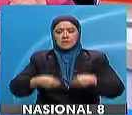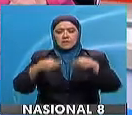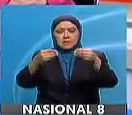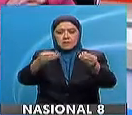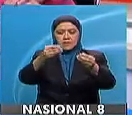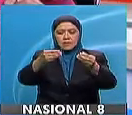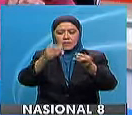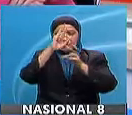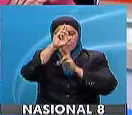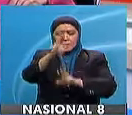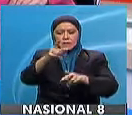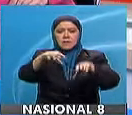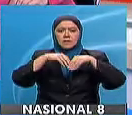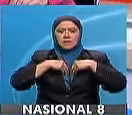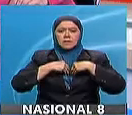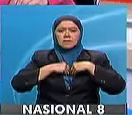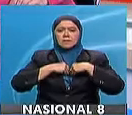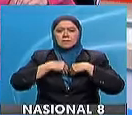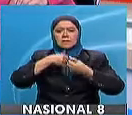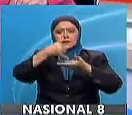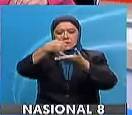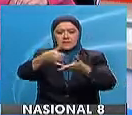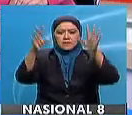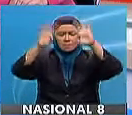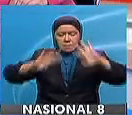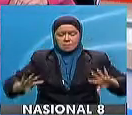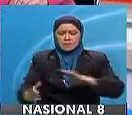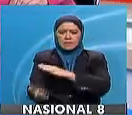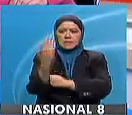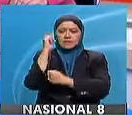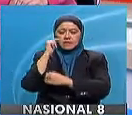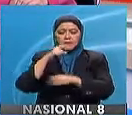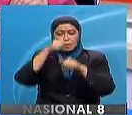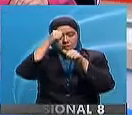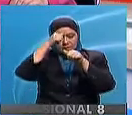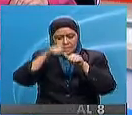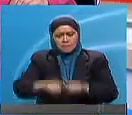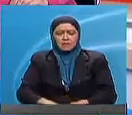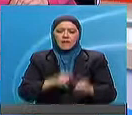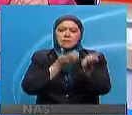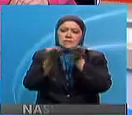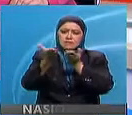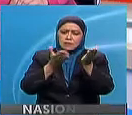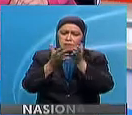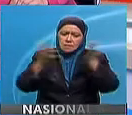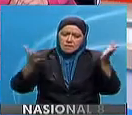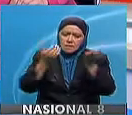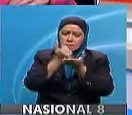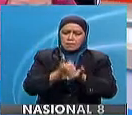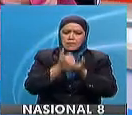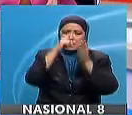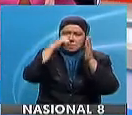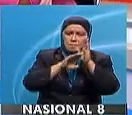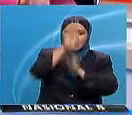ASEAN people Awards 2015 pagi tadi pengrafan itu sebagai mengenang jasa-jasa beliau yang banyak menyumbang kepada pembangunan